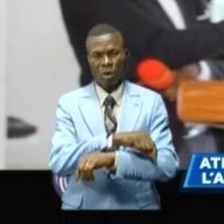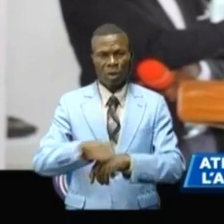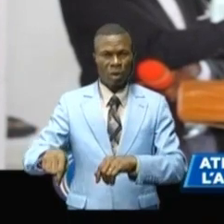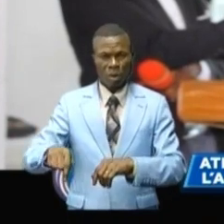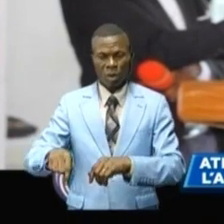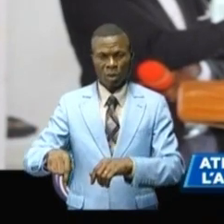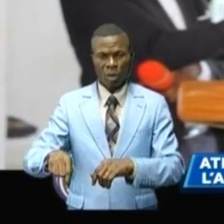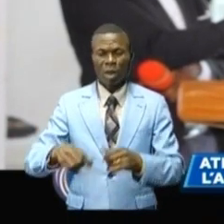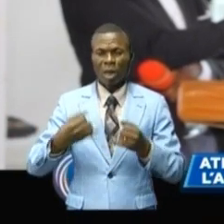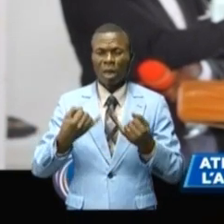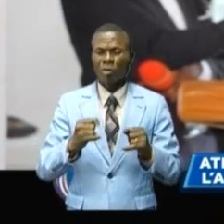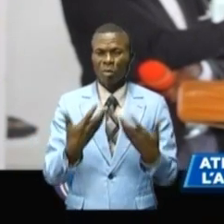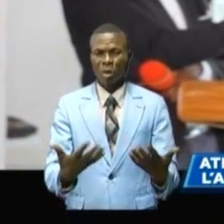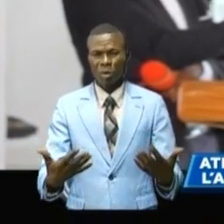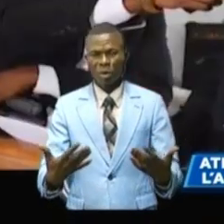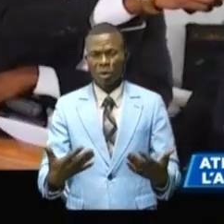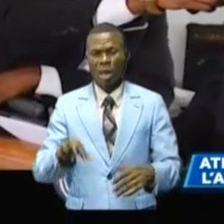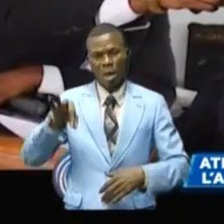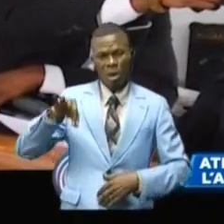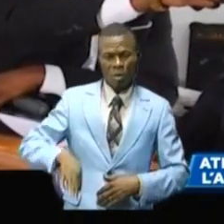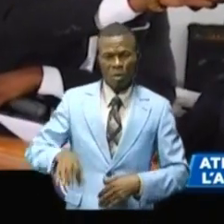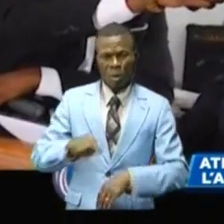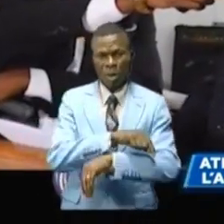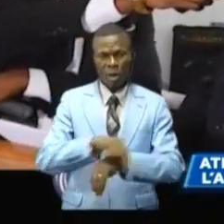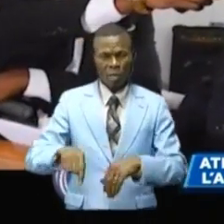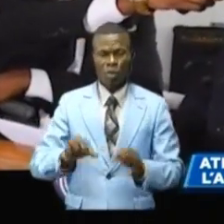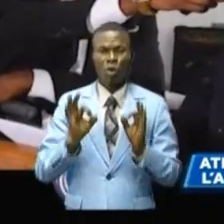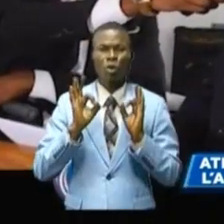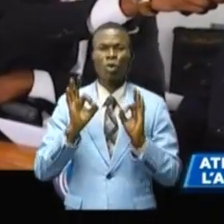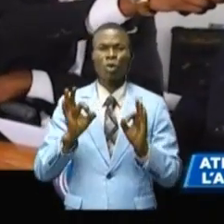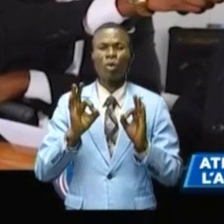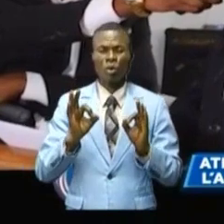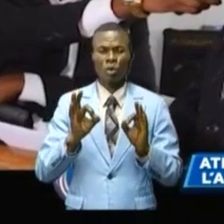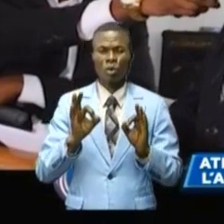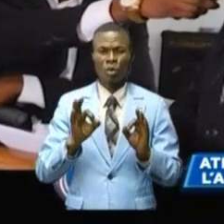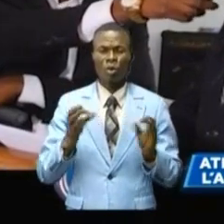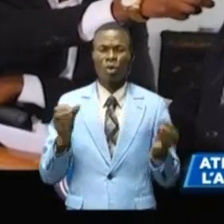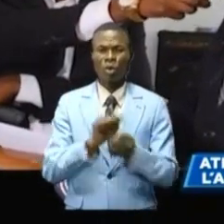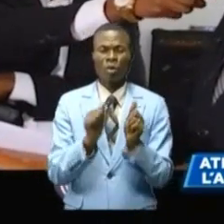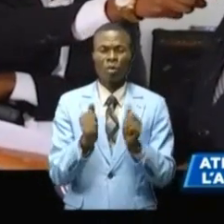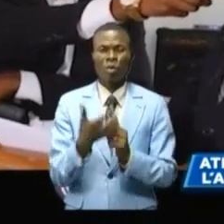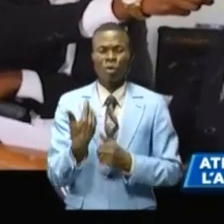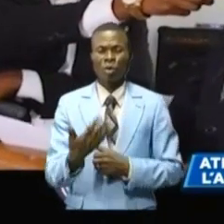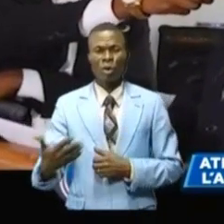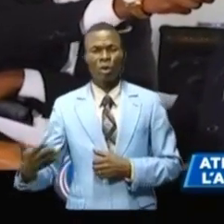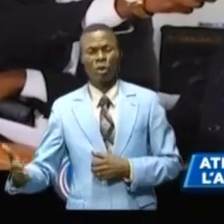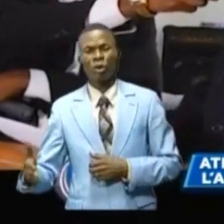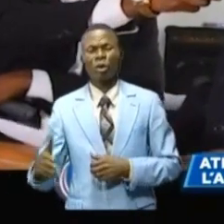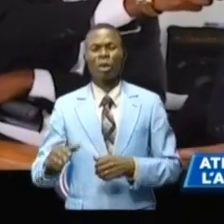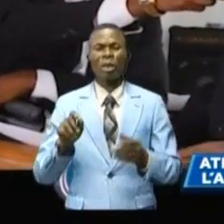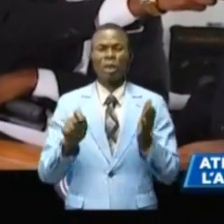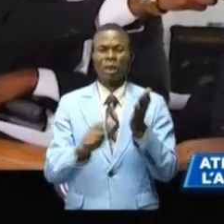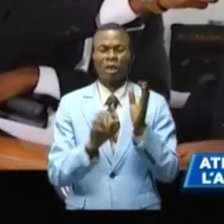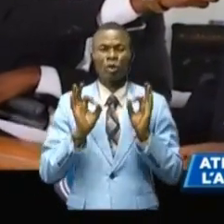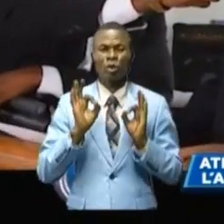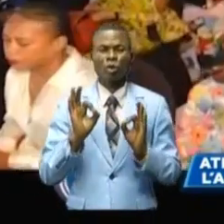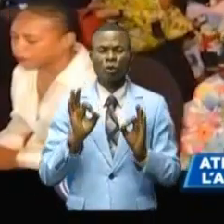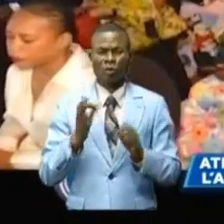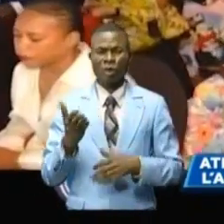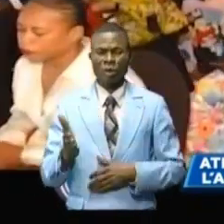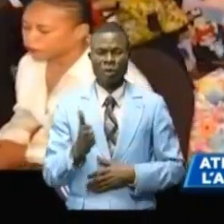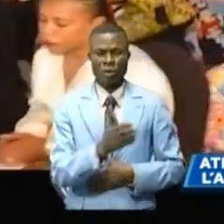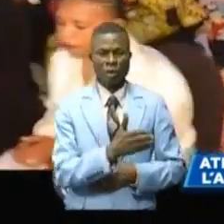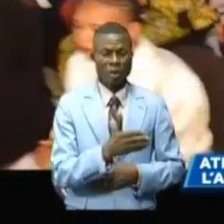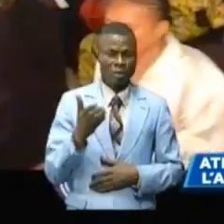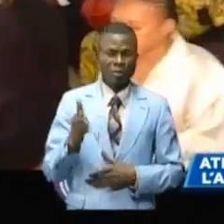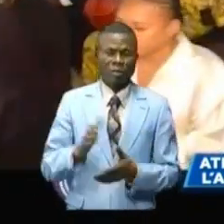biens sans maître au profit d'une direction plus actuelle consacrée aux innovations et aux nouvelles technologies. Pour